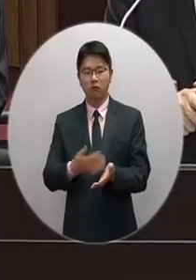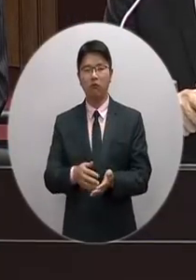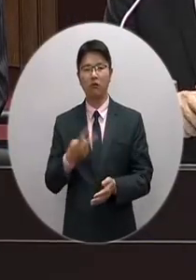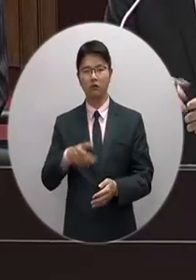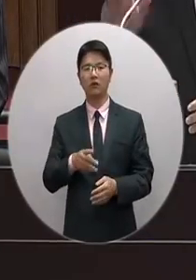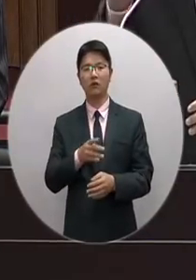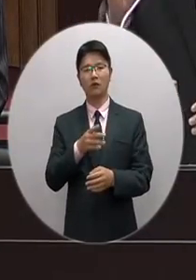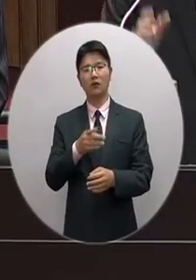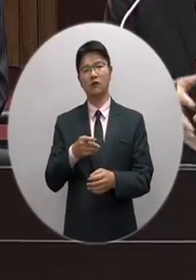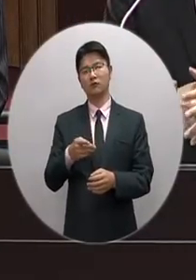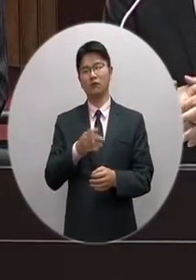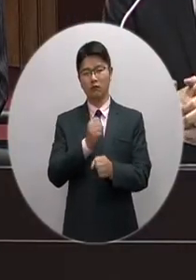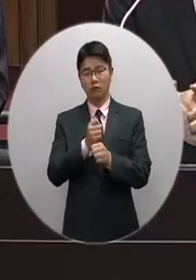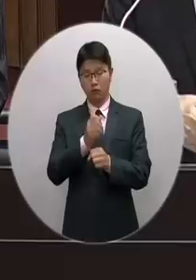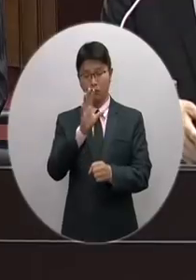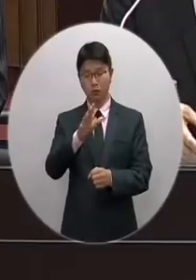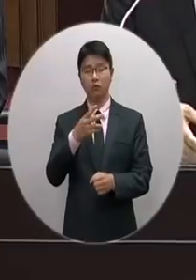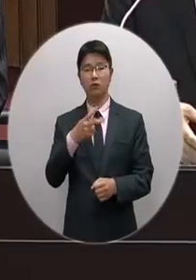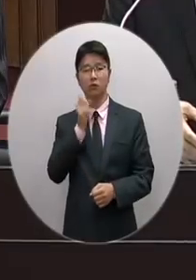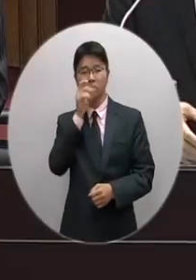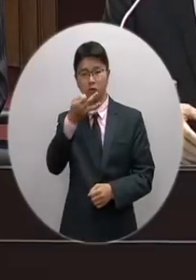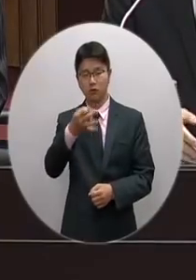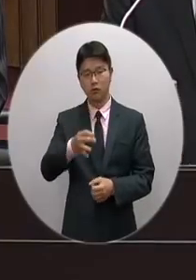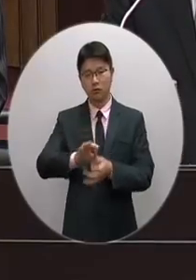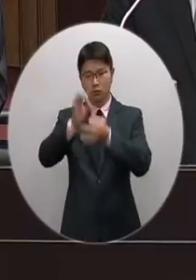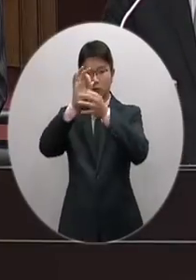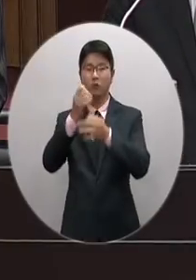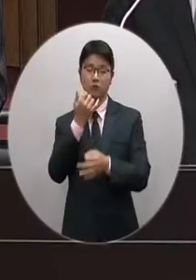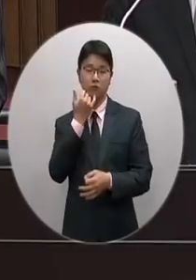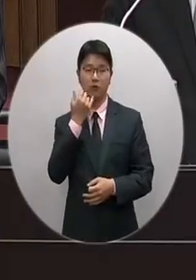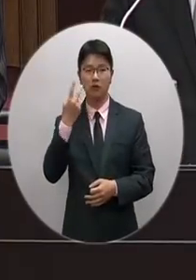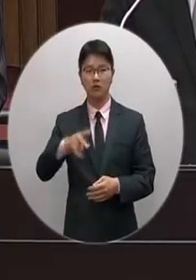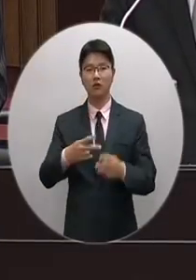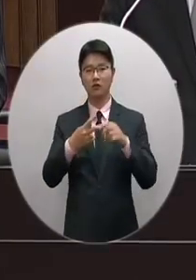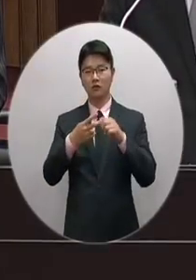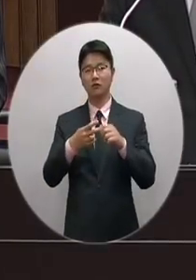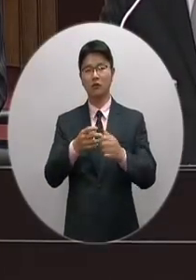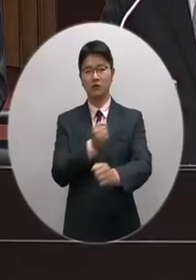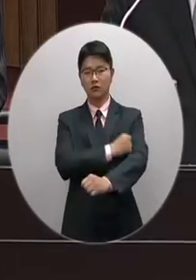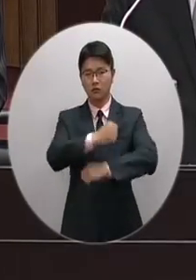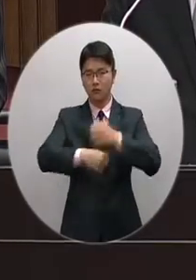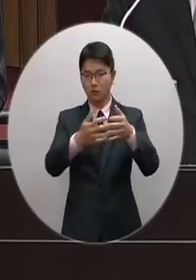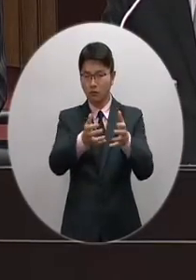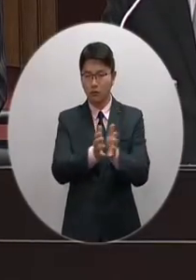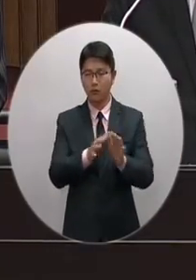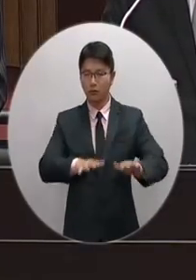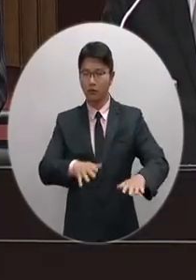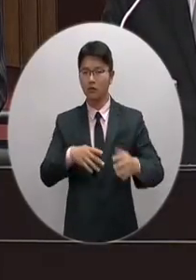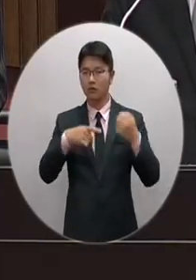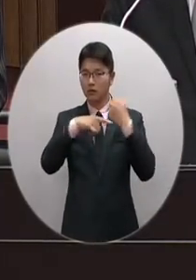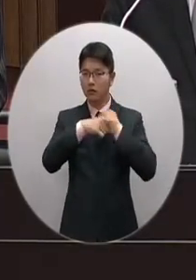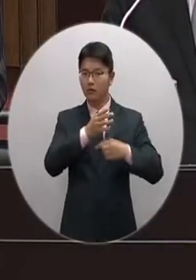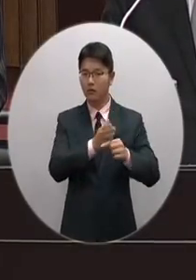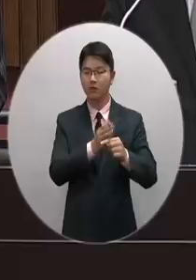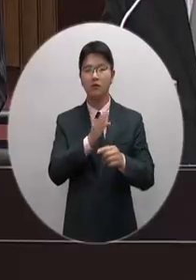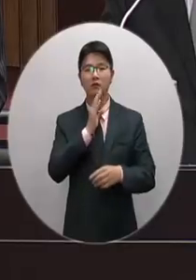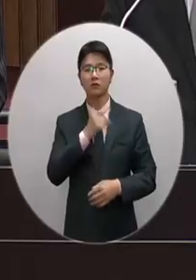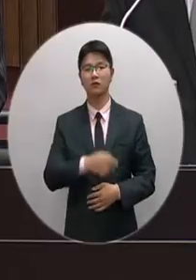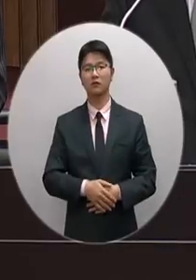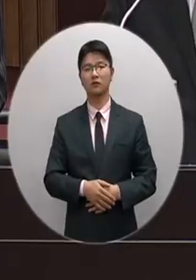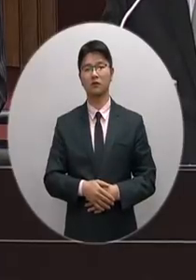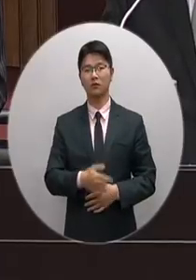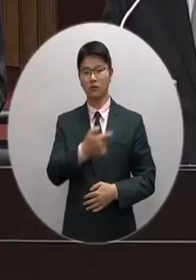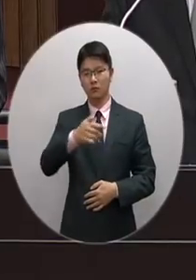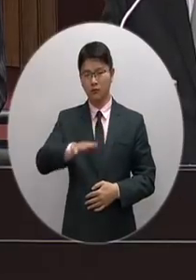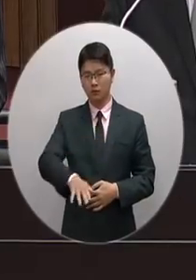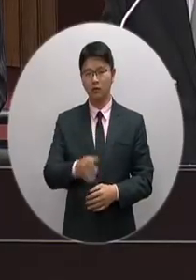就可以调涨，这是其中一个啊。那另外一个就是劳动部目前正在讨论的这个最低工